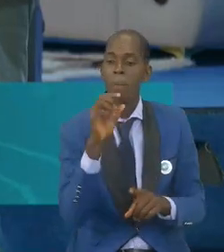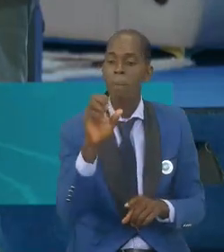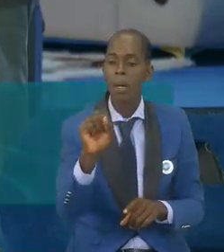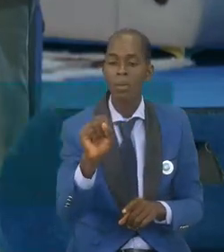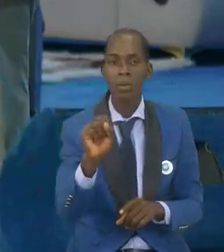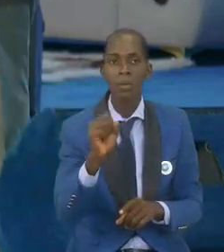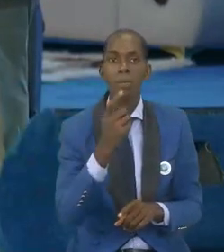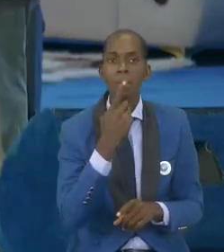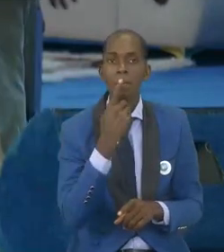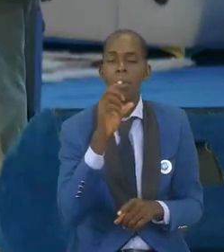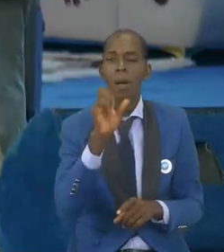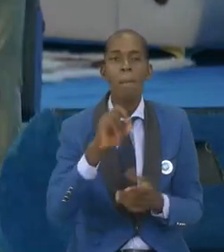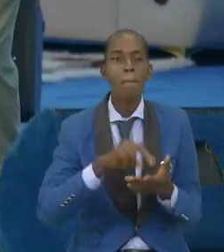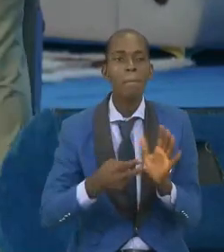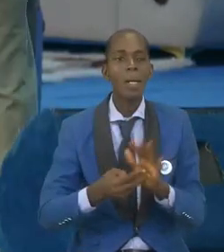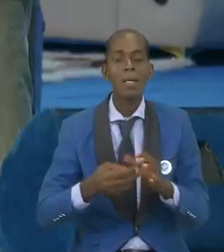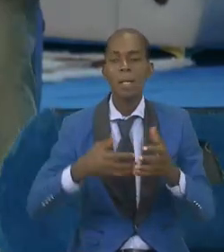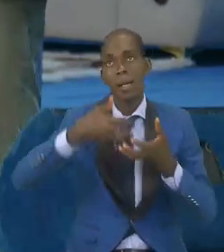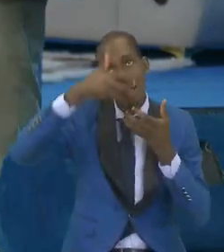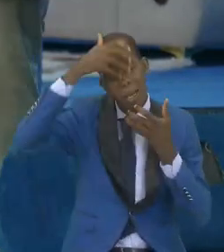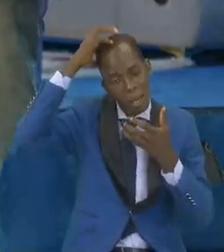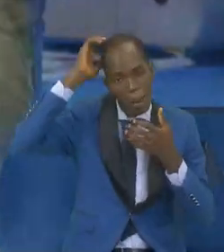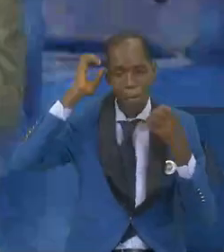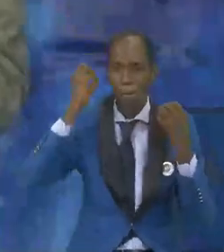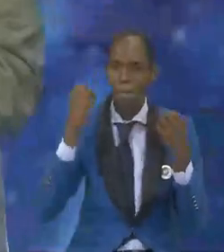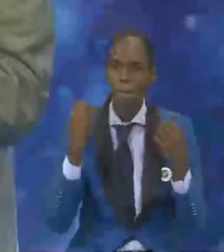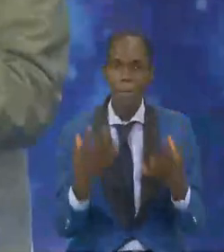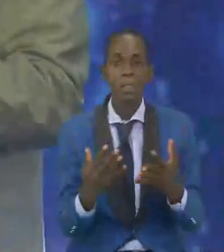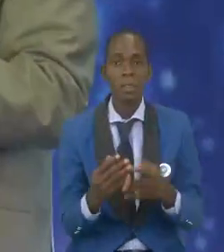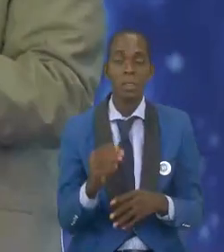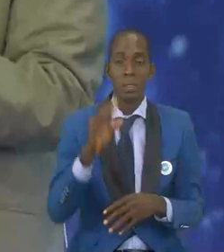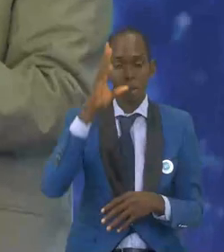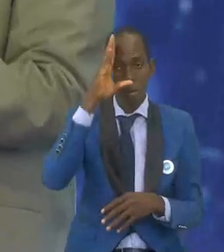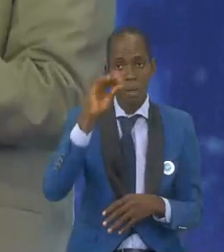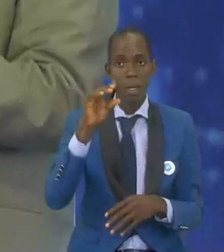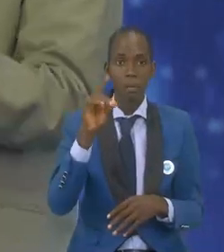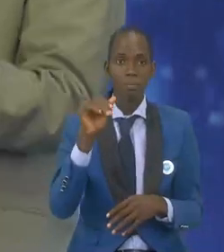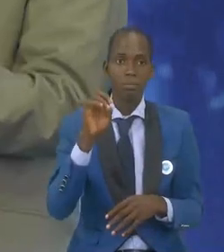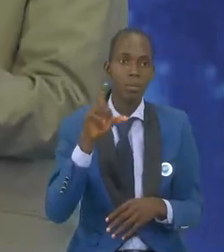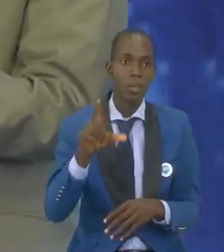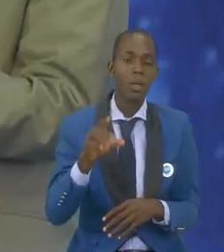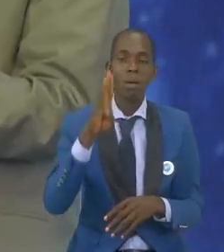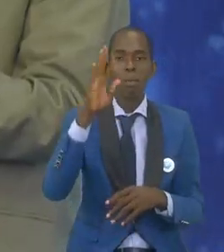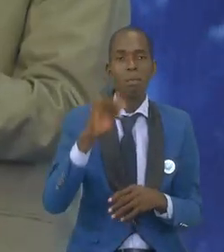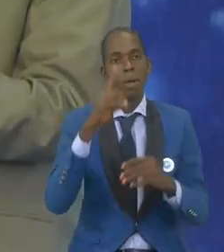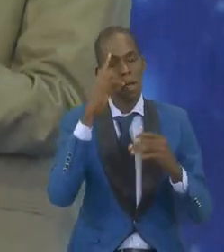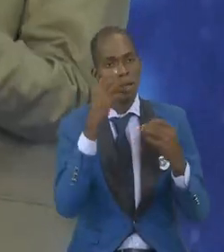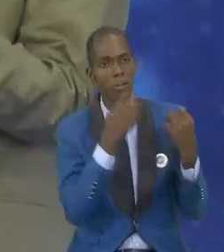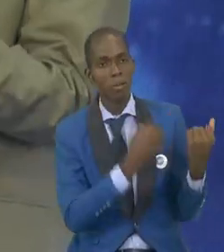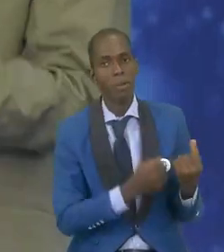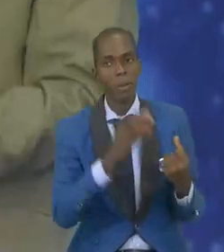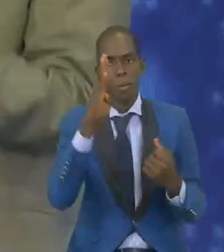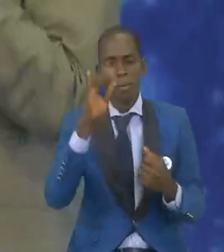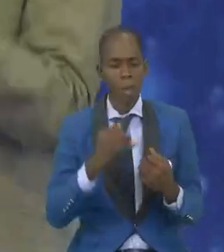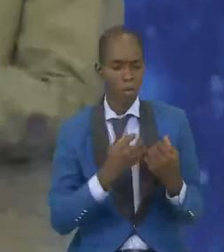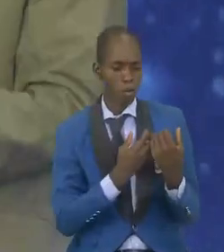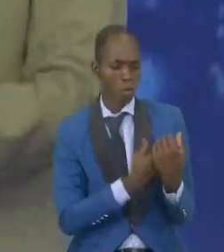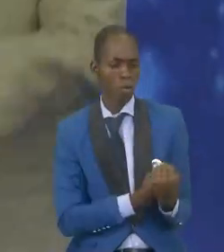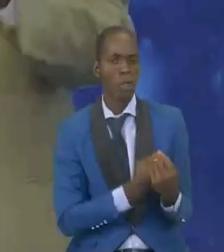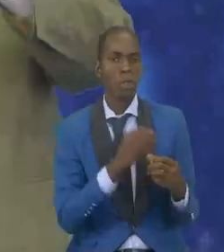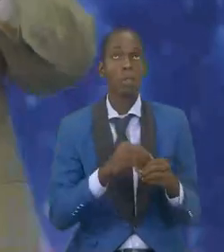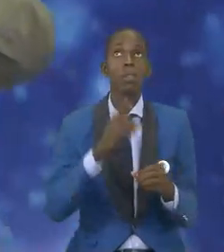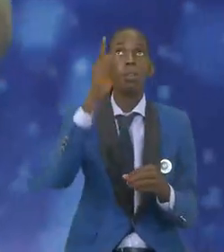non seulement ce lion la gueule les gueules des lions au pluriel il lui par la foi